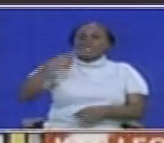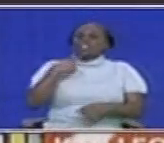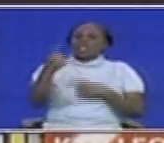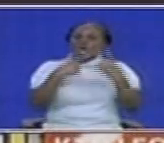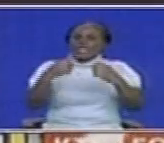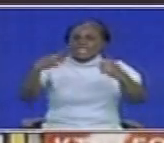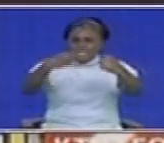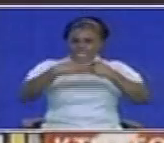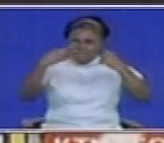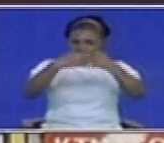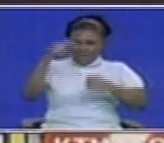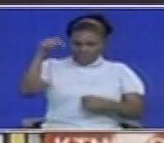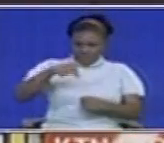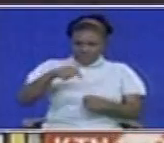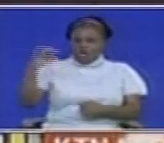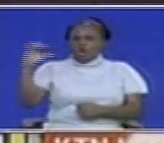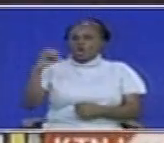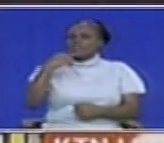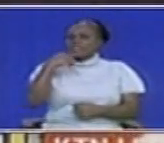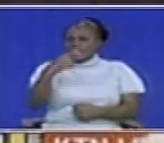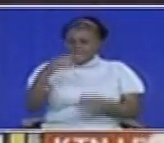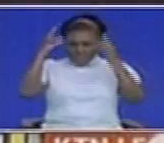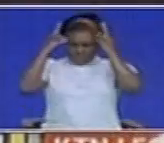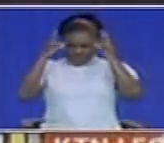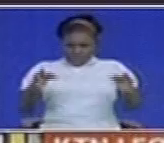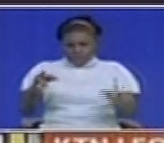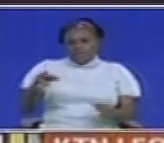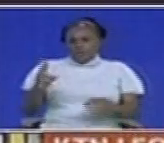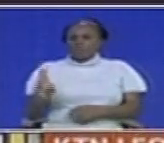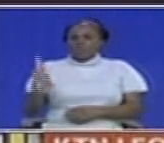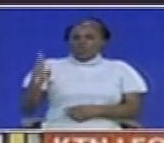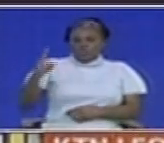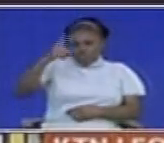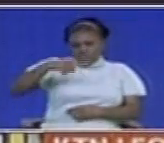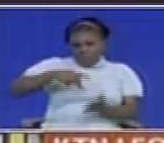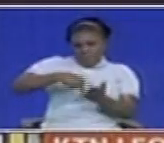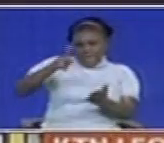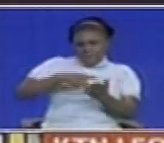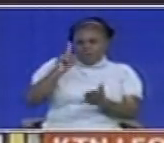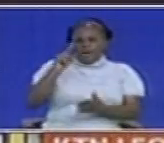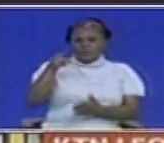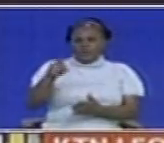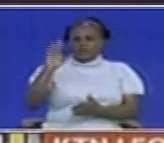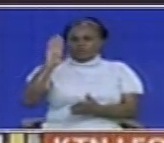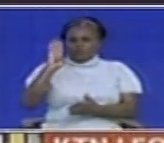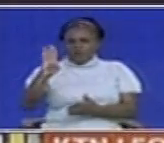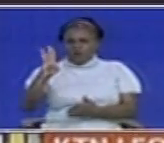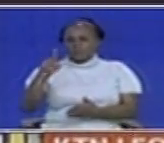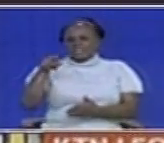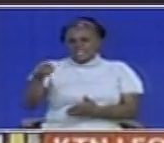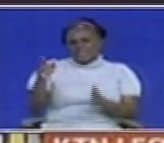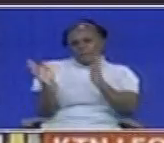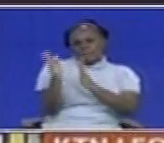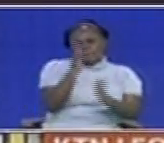jijini Nairobi, wana-cord wamedai hatua ya rais kuidhinisha malipo ya shilingi bilioni 1.4 za kandarasi za angloleasing ni njama